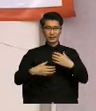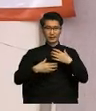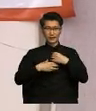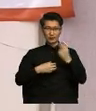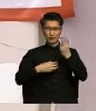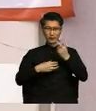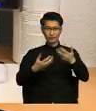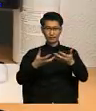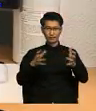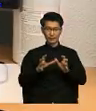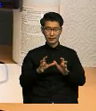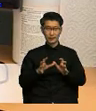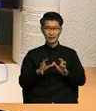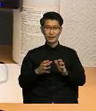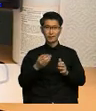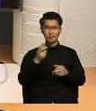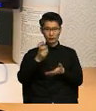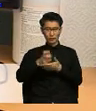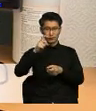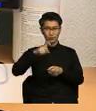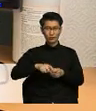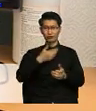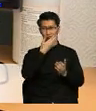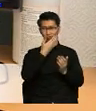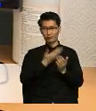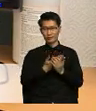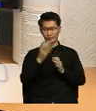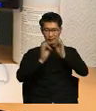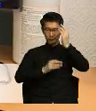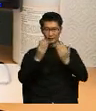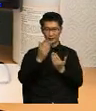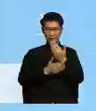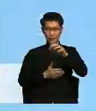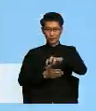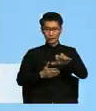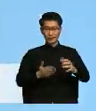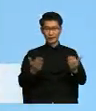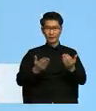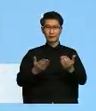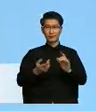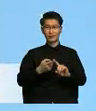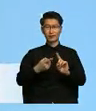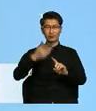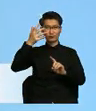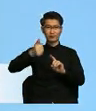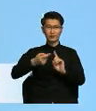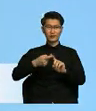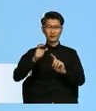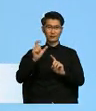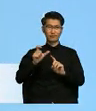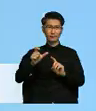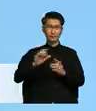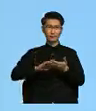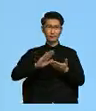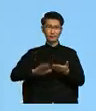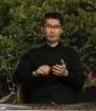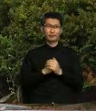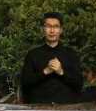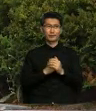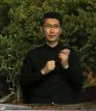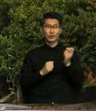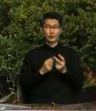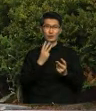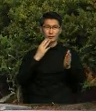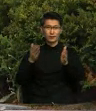안전관리 점검반으로 제도적으로 중대 재해 발생 사업장이나 사업주에 대한 제재를 강화한다는 취지입니다.